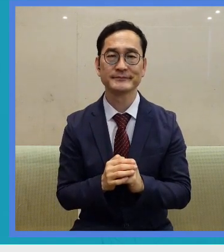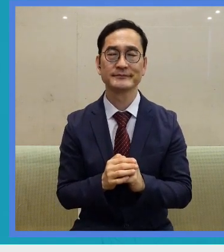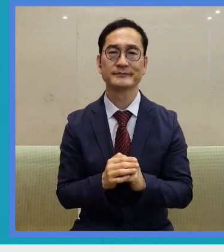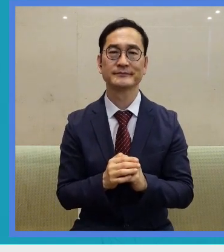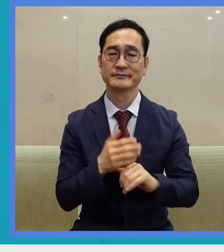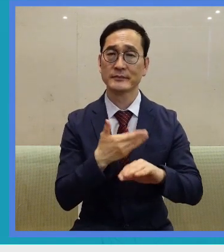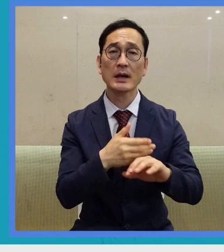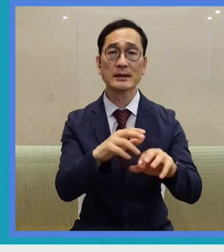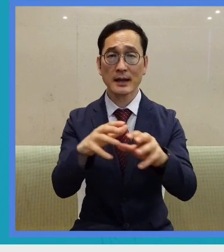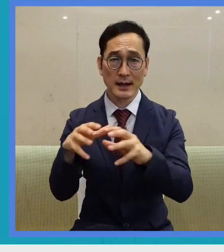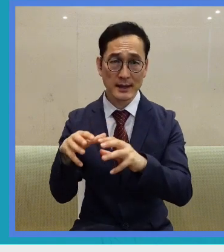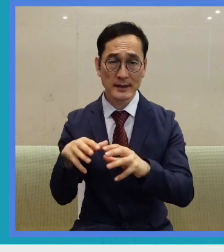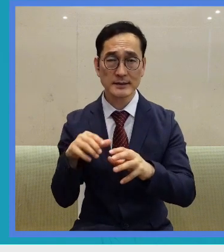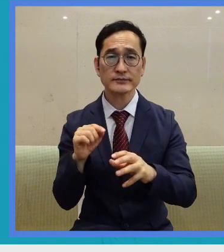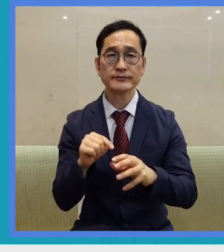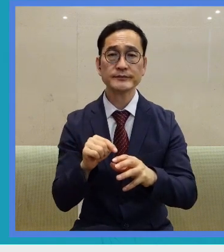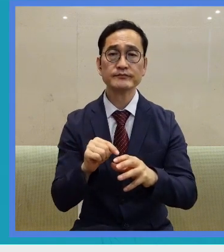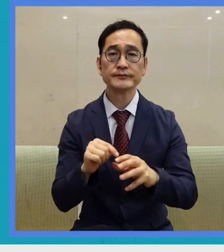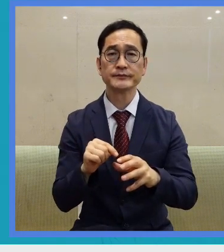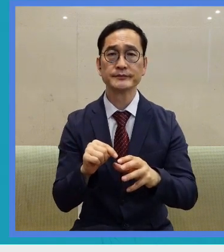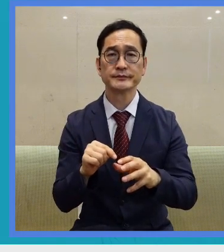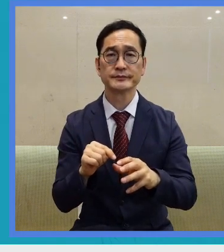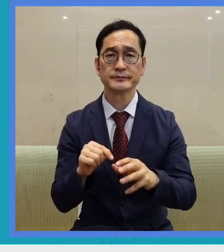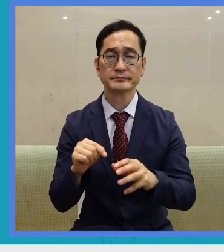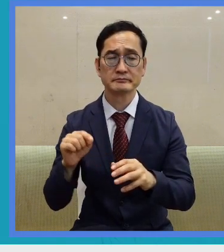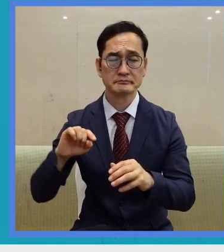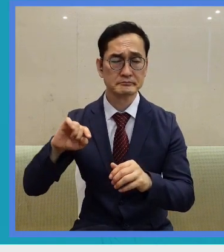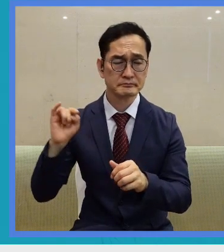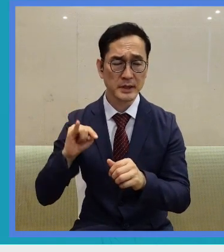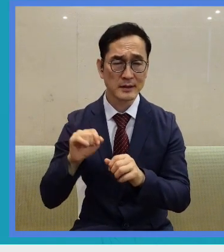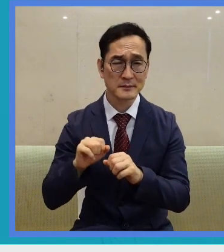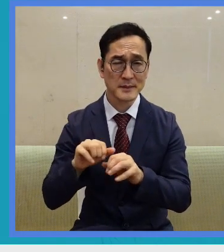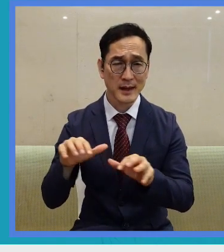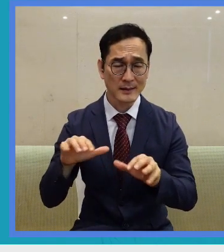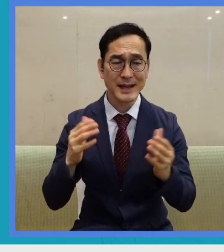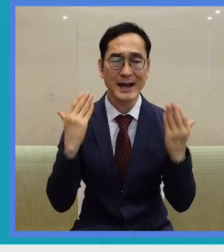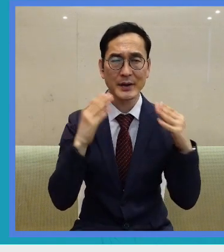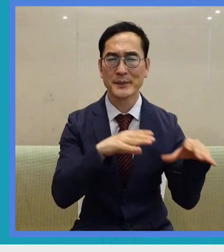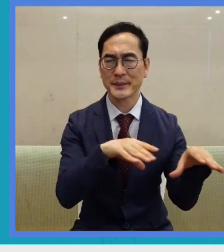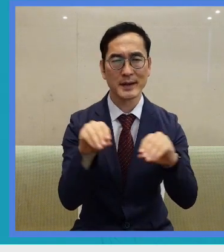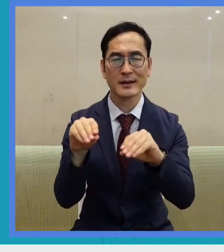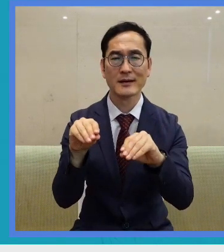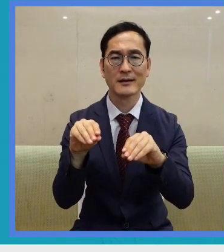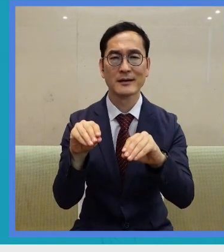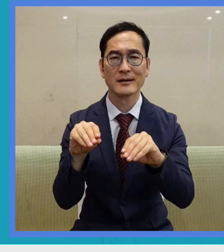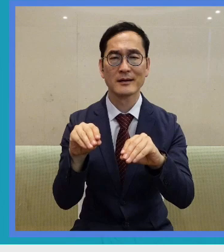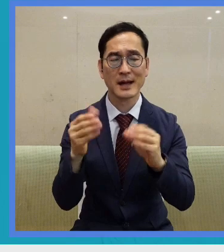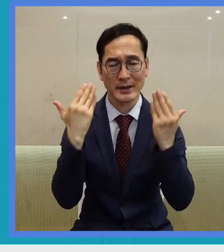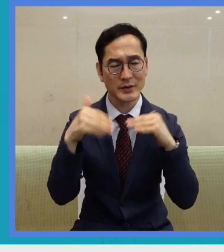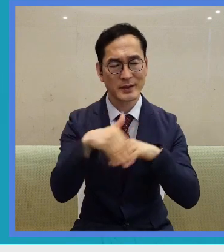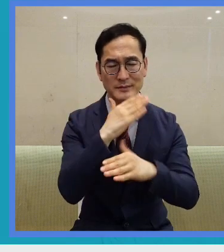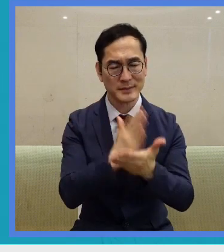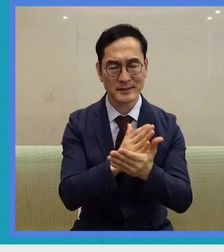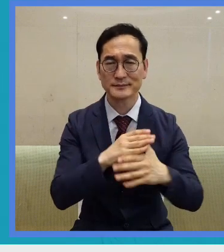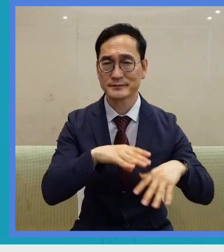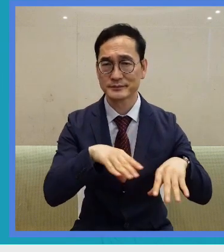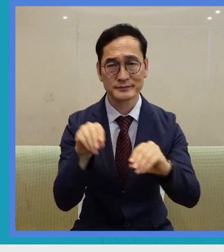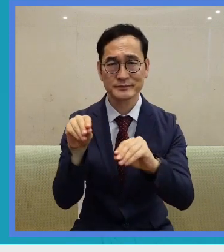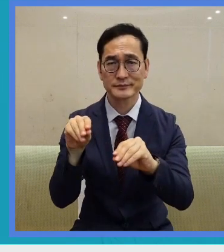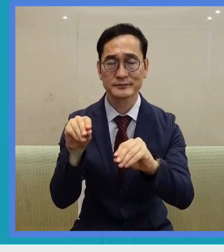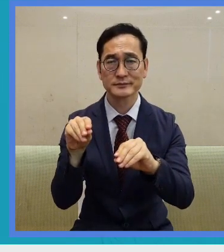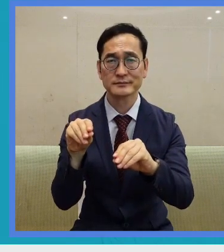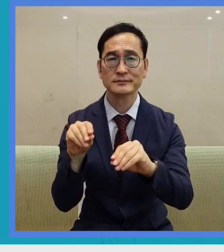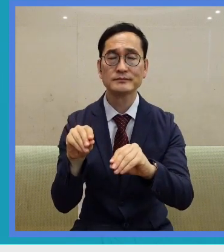나라들에서 가장 먼저 에피데믹이 오자마자 스쿨 클로저, 즉 학교가 중단이 됐습니다. 그래서 이 학교가 이제 중단이 된